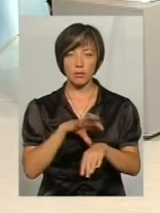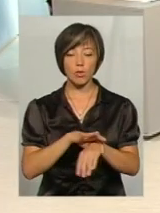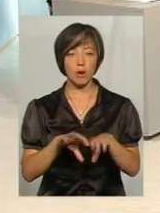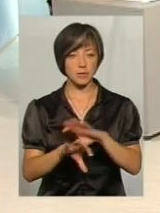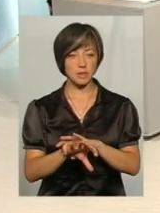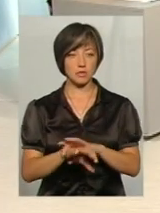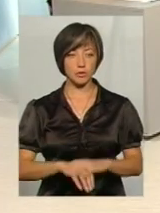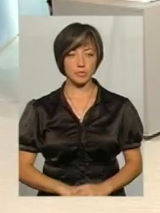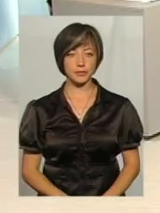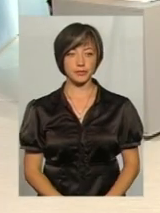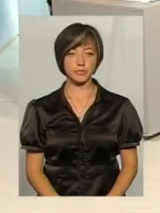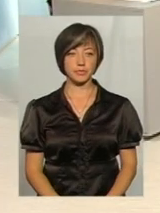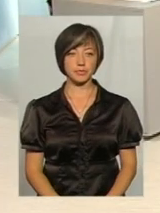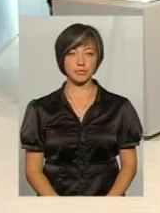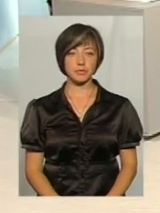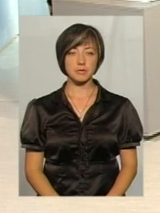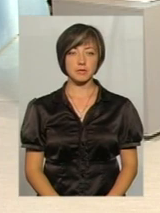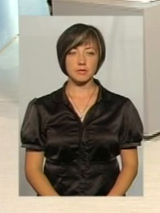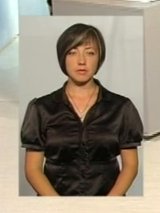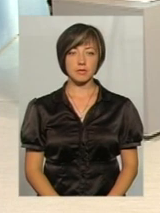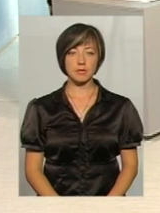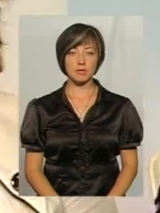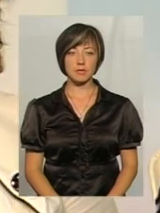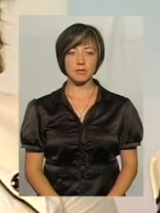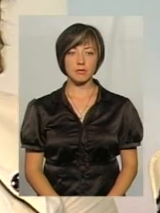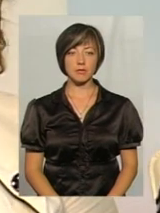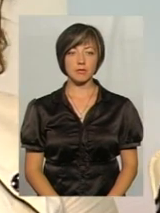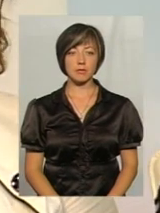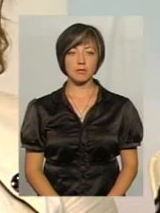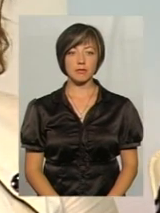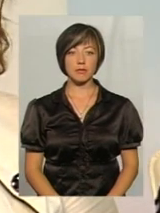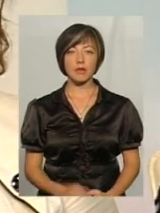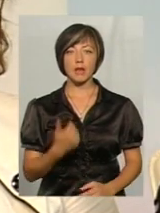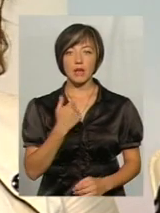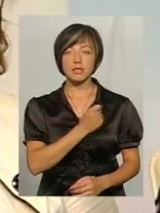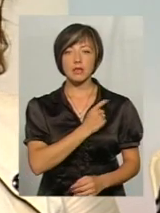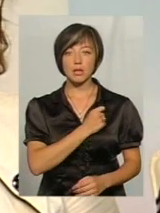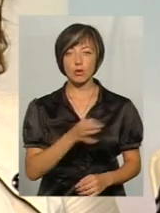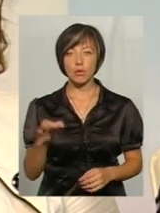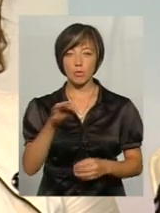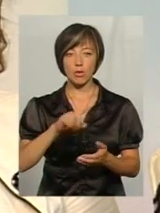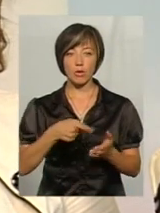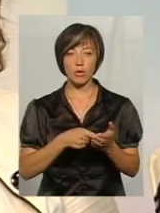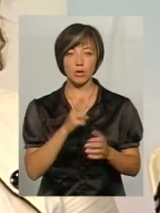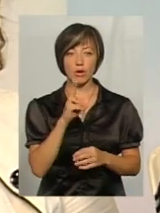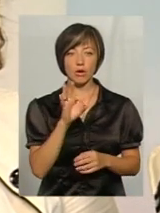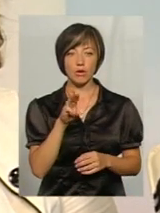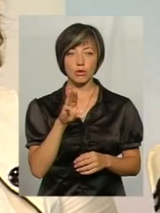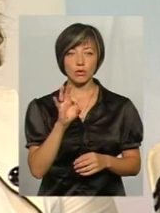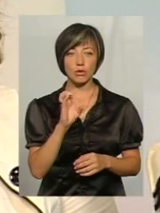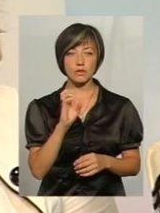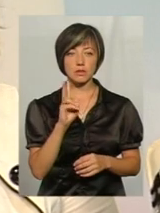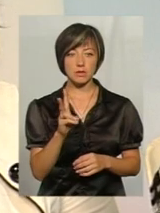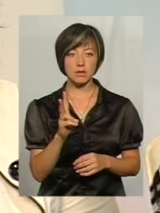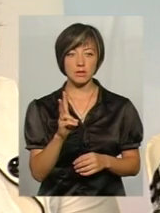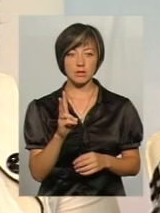рабство. Доброго дня. Я з Одеської області, город Котовськ, жила